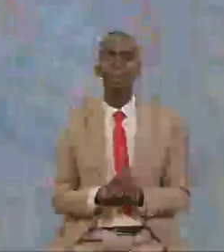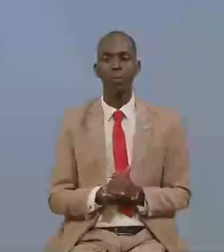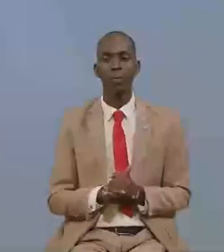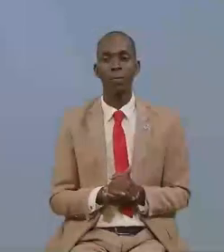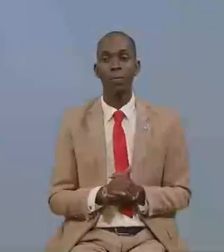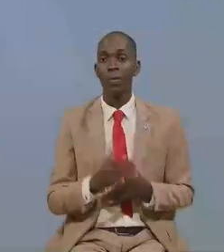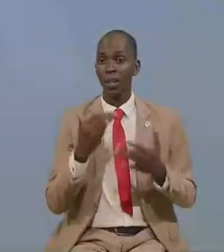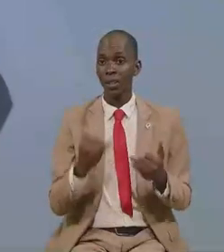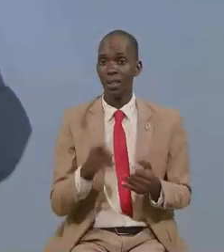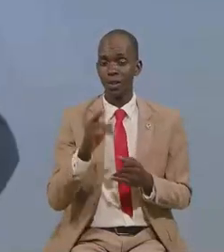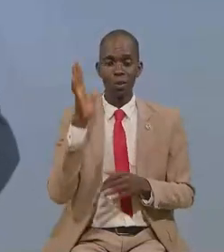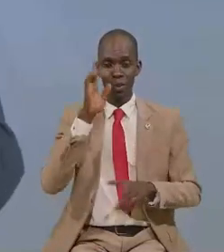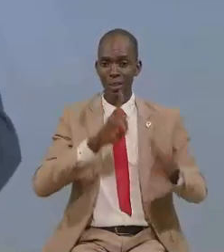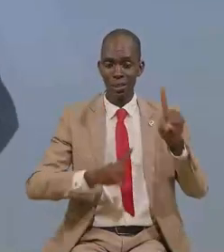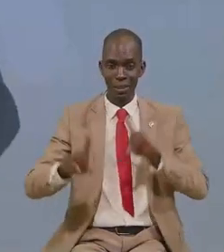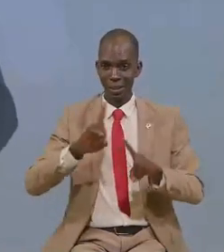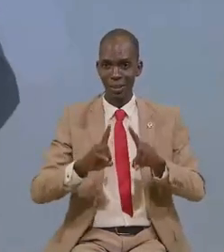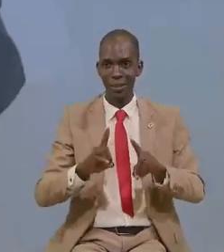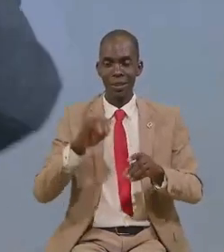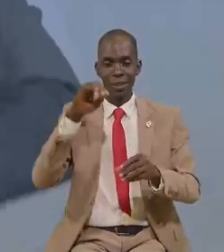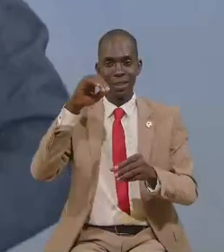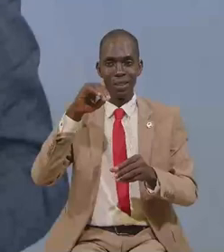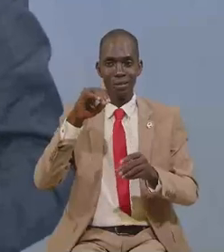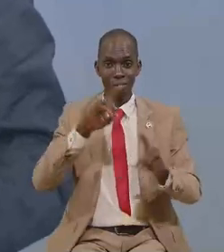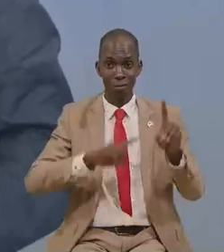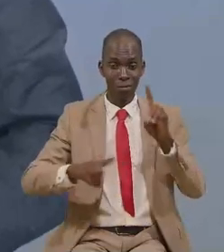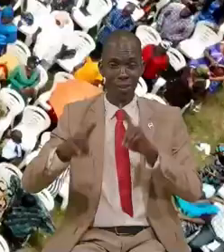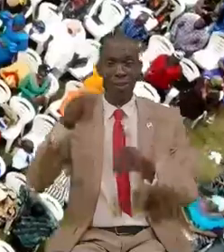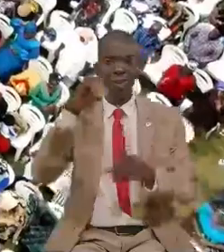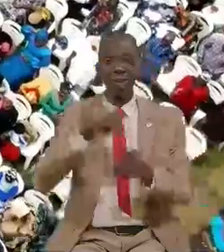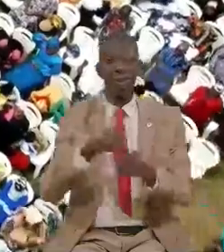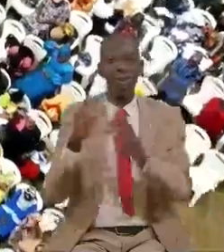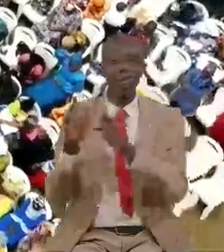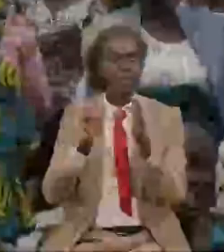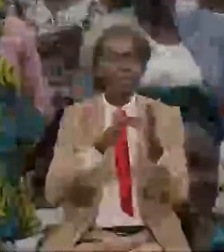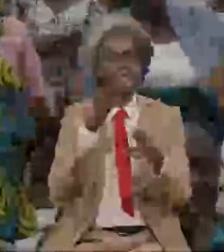Maintenant, tu vas le dire pour toi-même. Au nom de Jésus, j'ai prié que tout le monde crie cela. 1, 2.